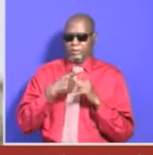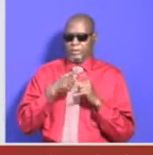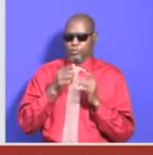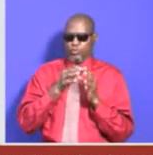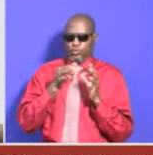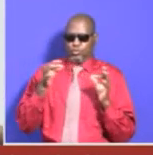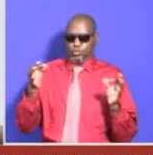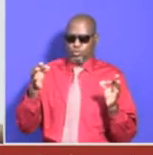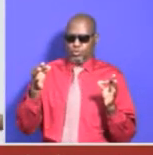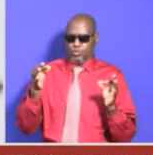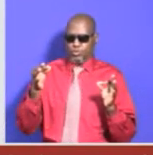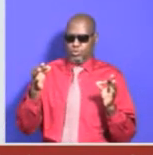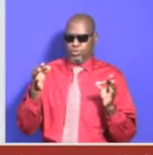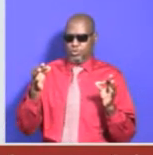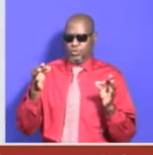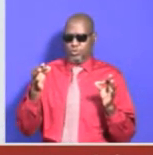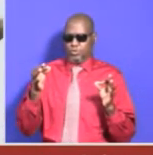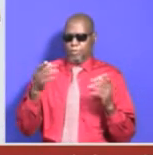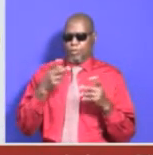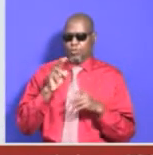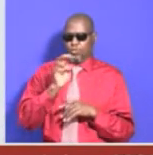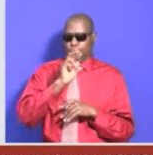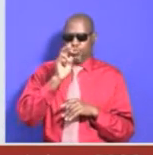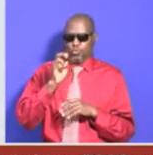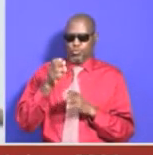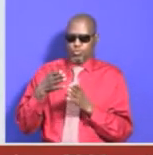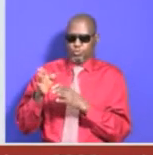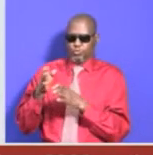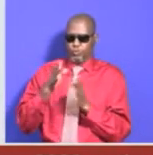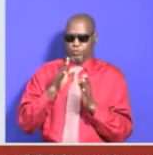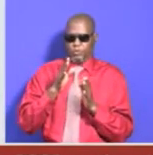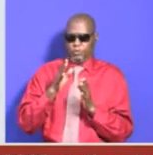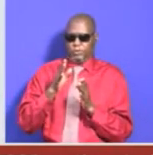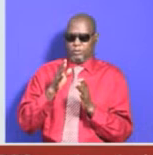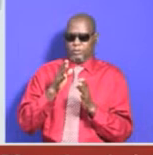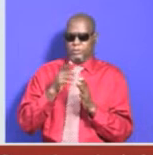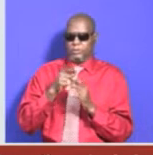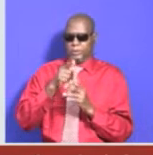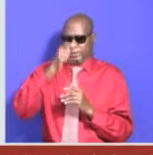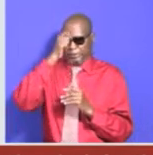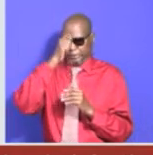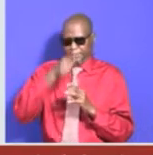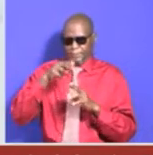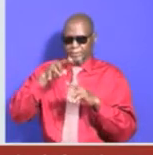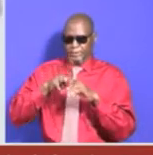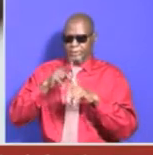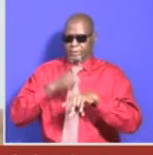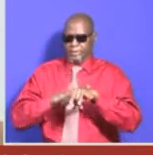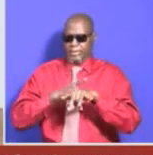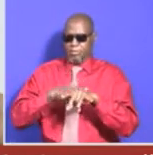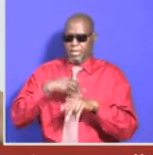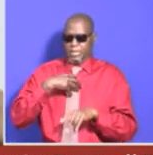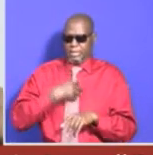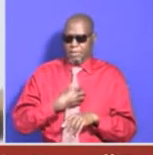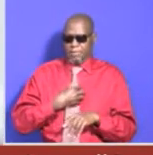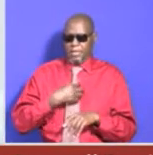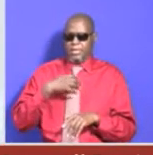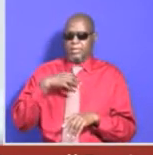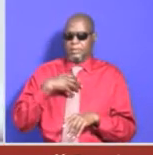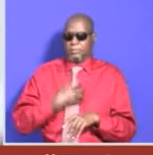hii miaka yote na miaka imezidi, amtaftie nafasi, kiti ya heshima, ndio siku anastaafu, astaafu